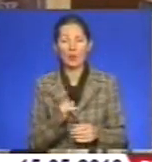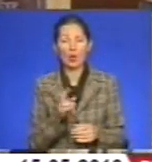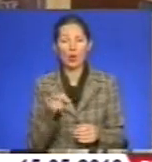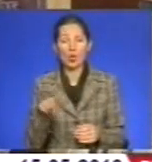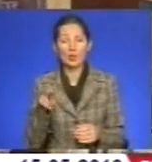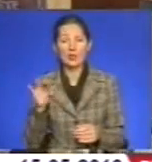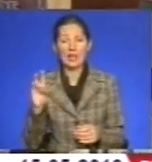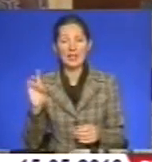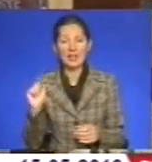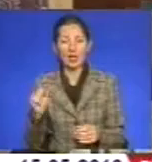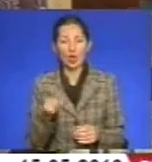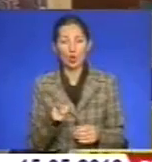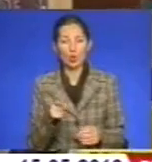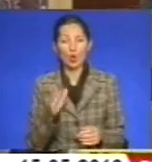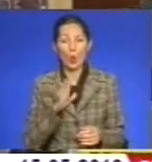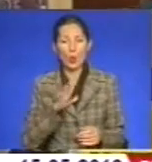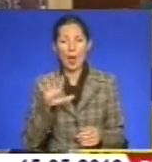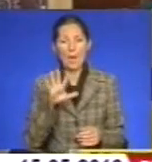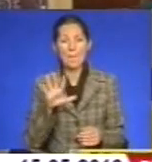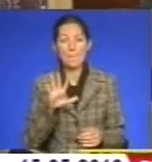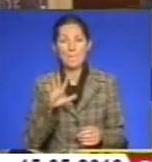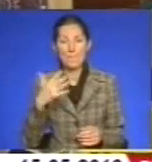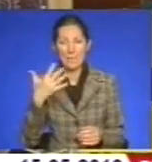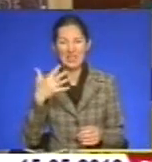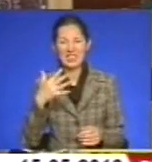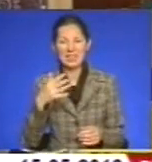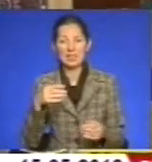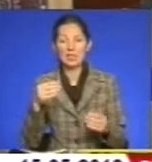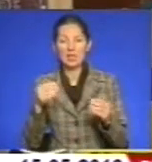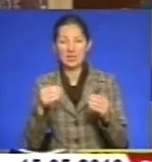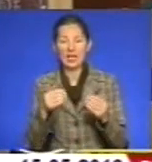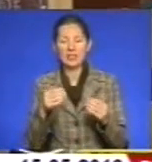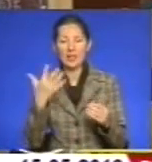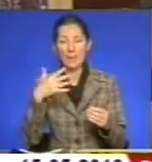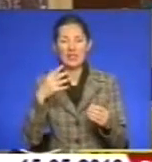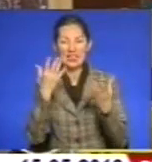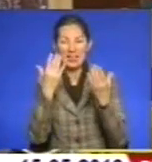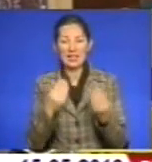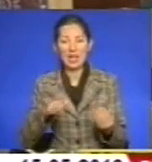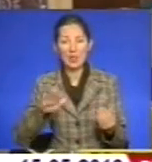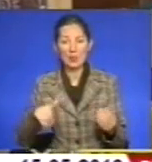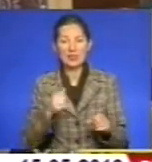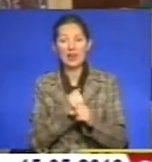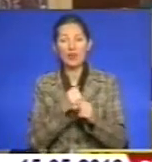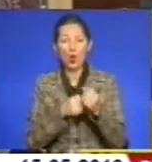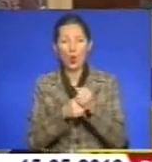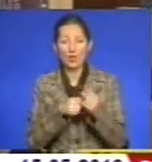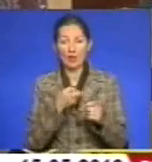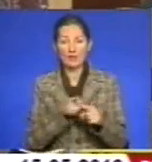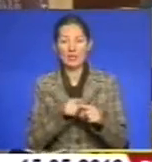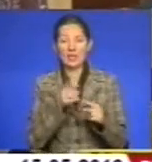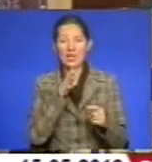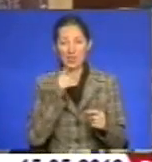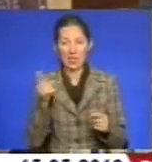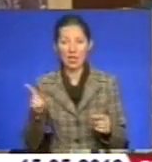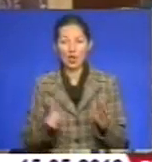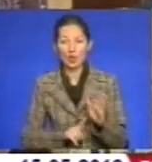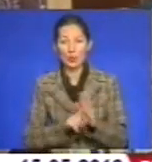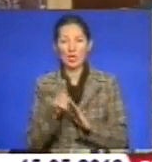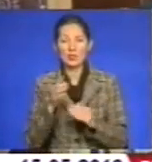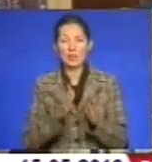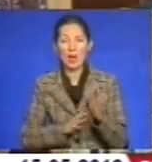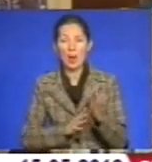завжди тут була П'ятидесятниця, тобто 50-й день після Великодня. В цей час були розпочиналися